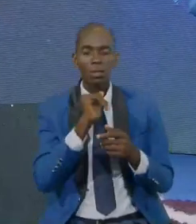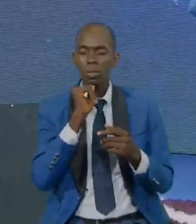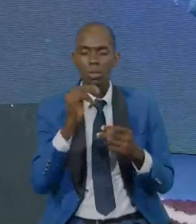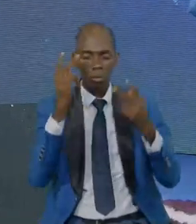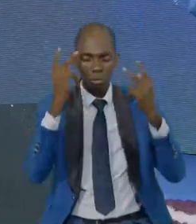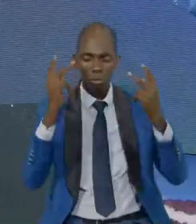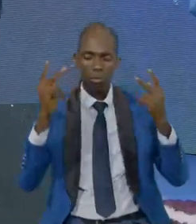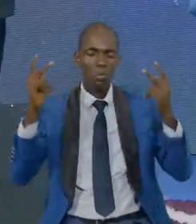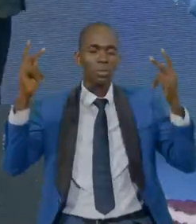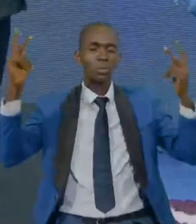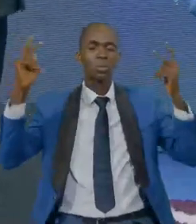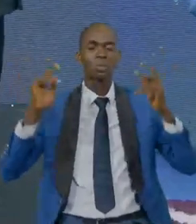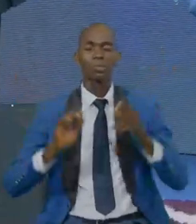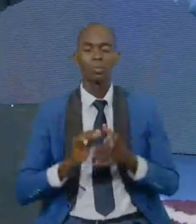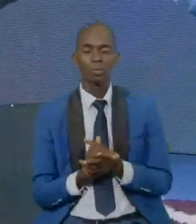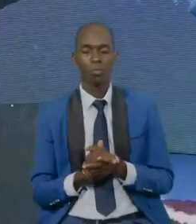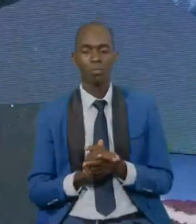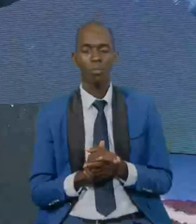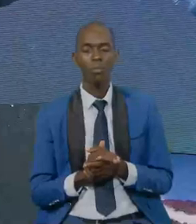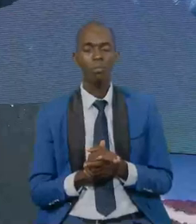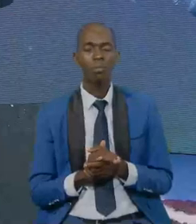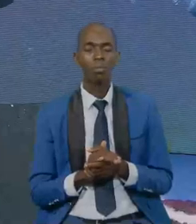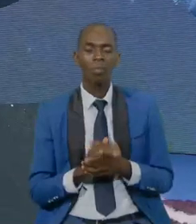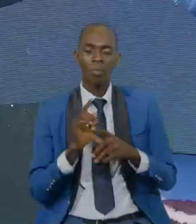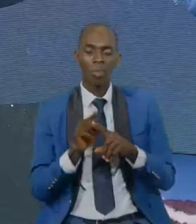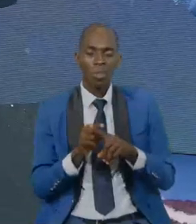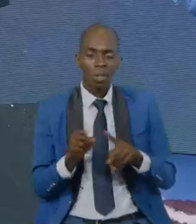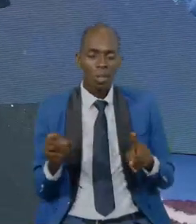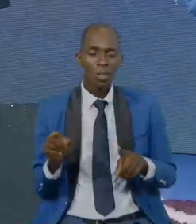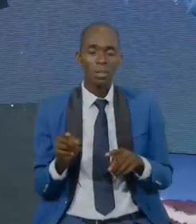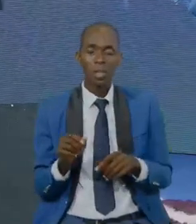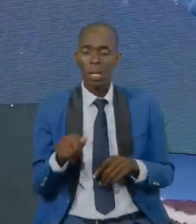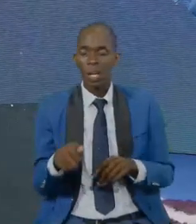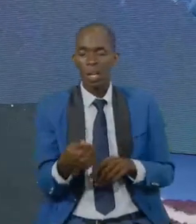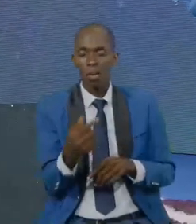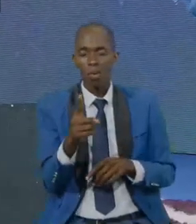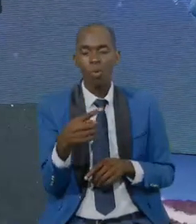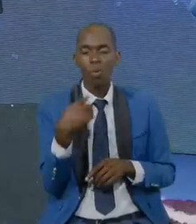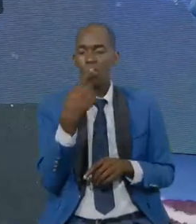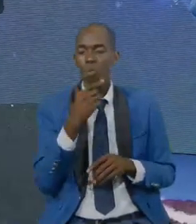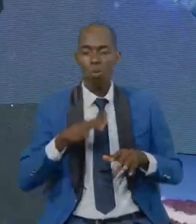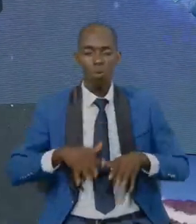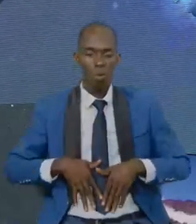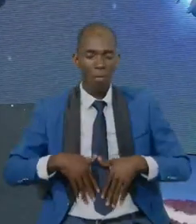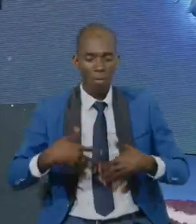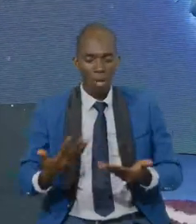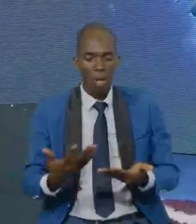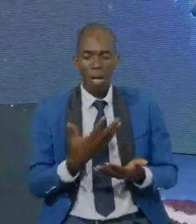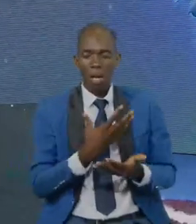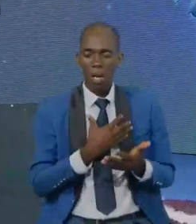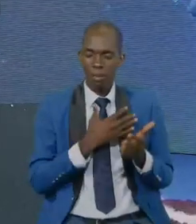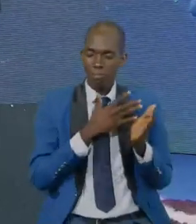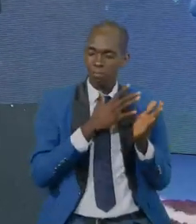Quiconque couvre le péché ne sera pas pardonné.